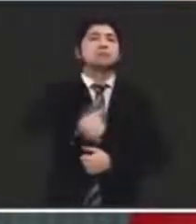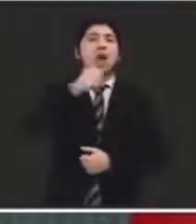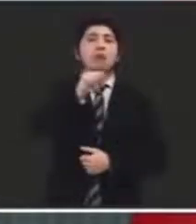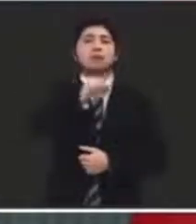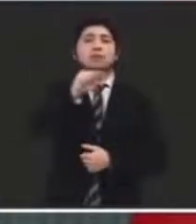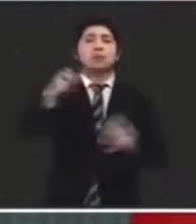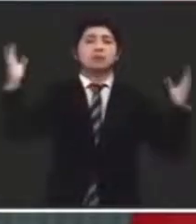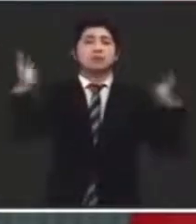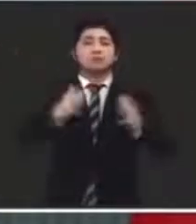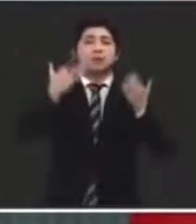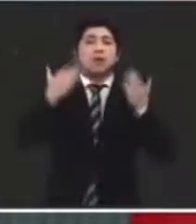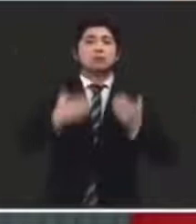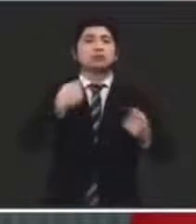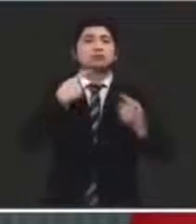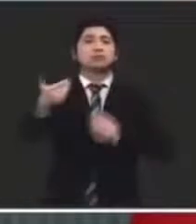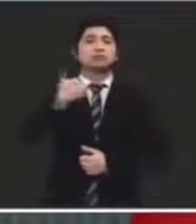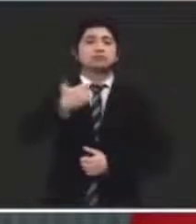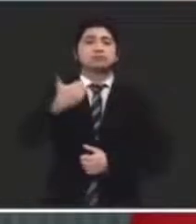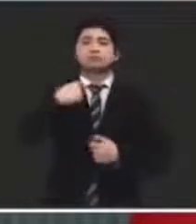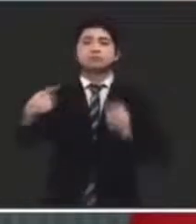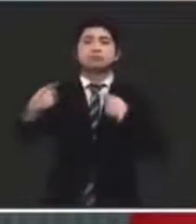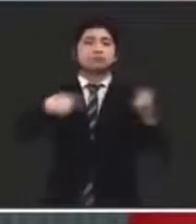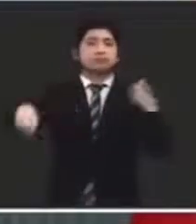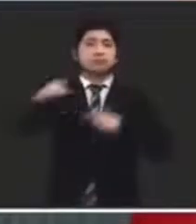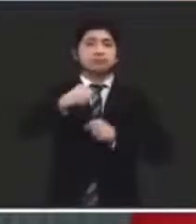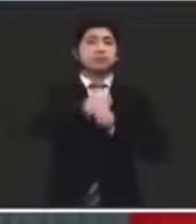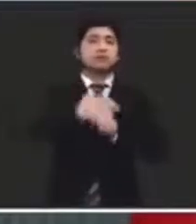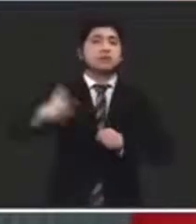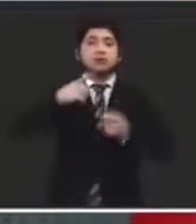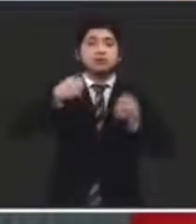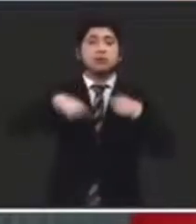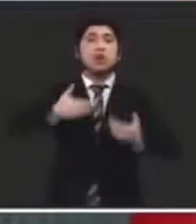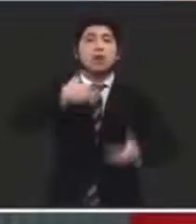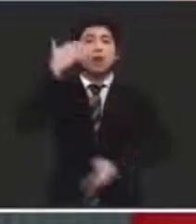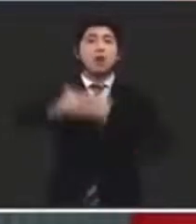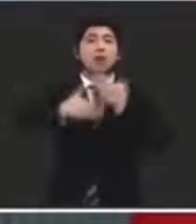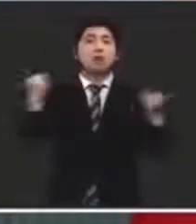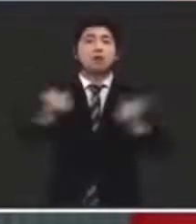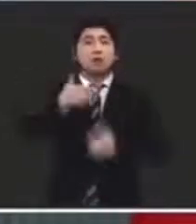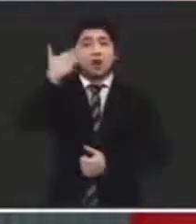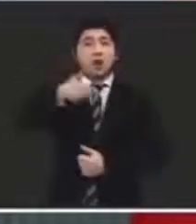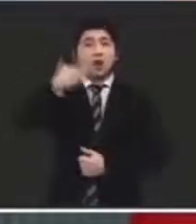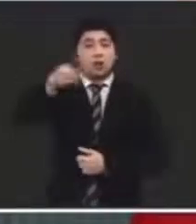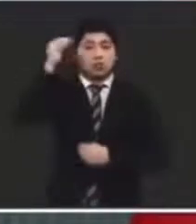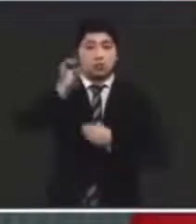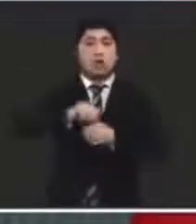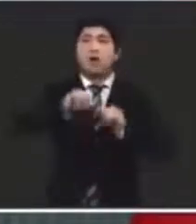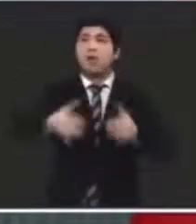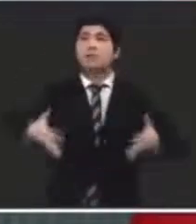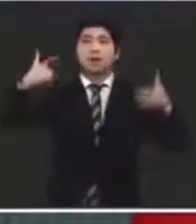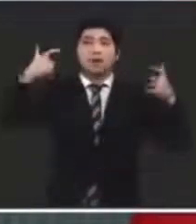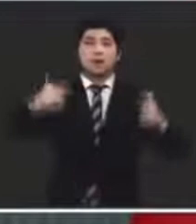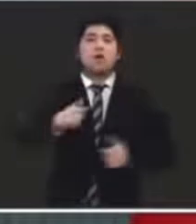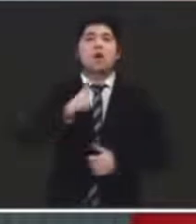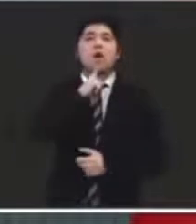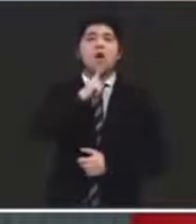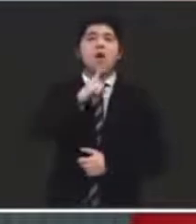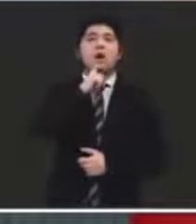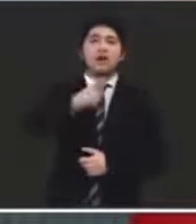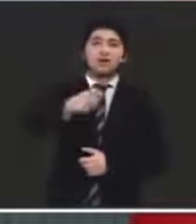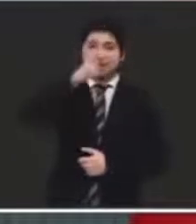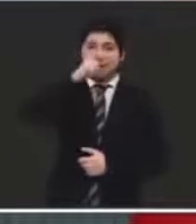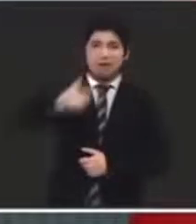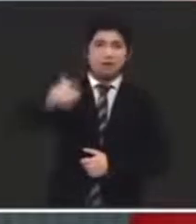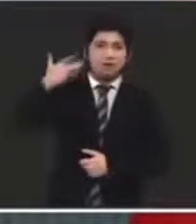kabul ettik genel kurul kitabımızın ardından aynı binada Katar emiriyle